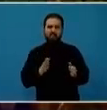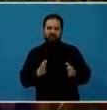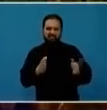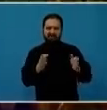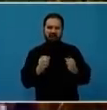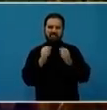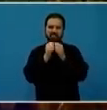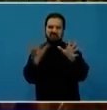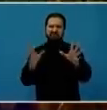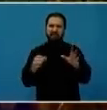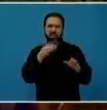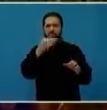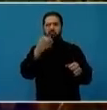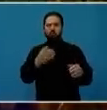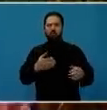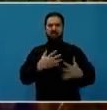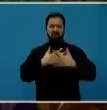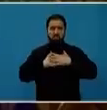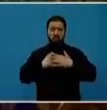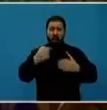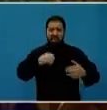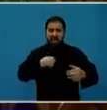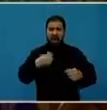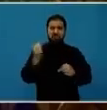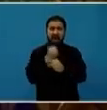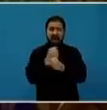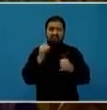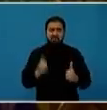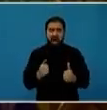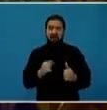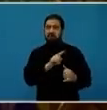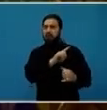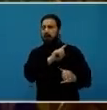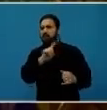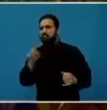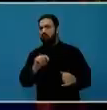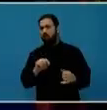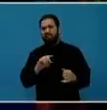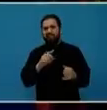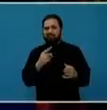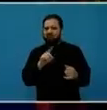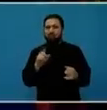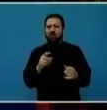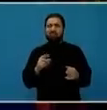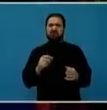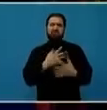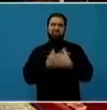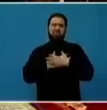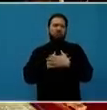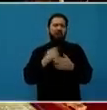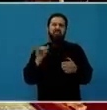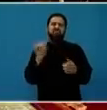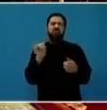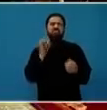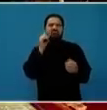și spune să mor eu dacă am făcut cu tare sau dacă n-am făcut. Un fel de jurământ, un fel de... Exact. Da. Sau să moară ceva sau